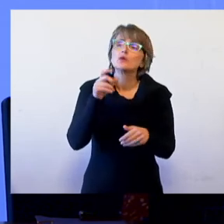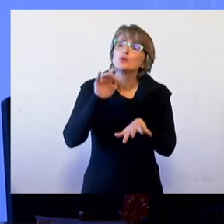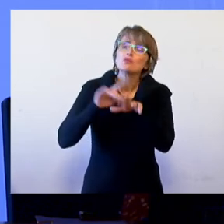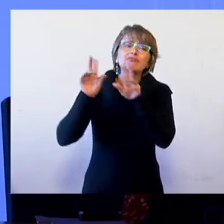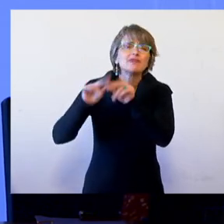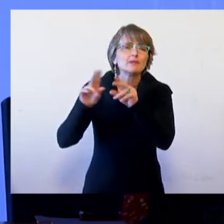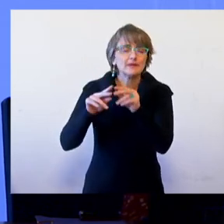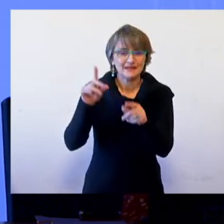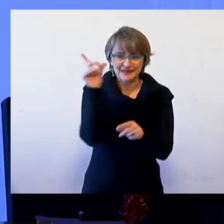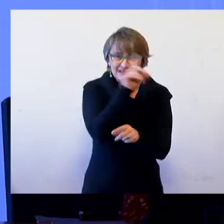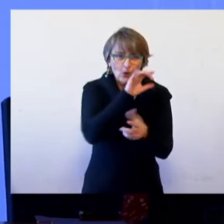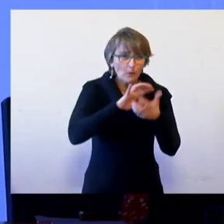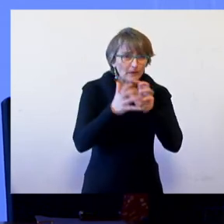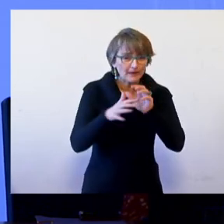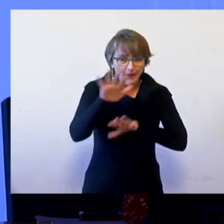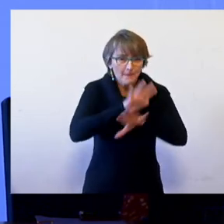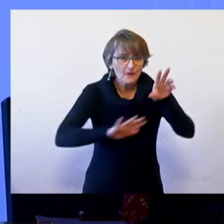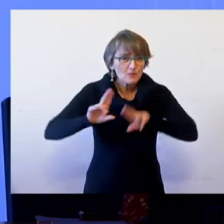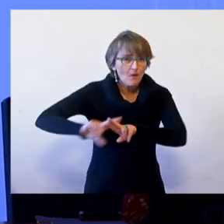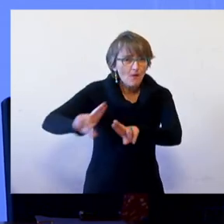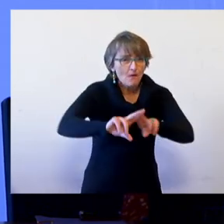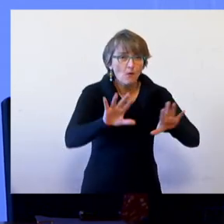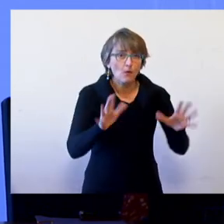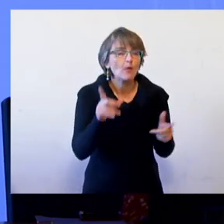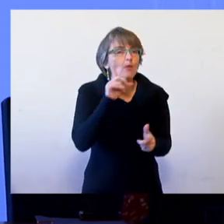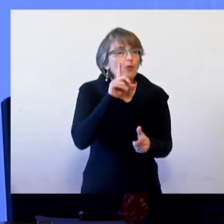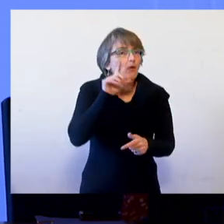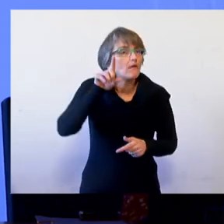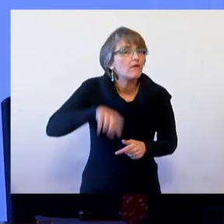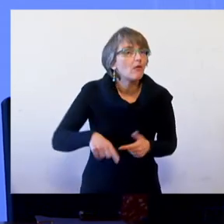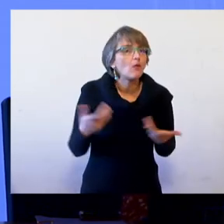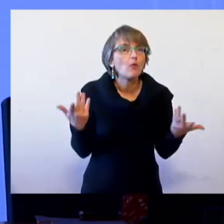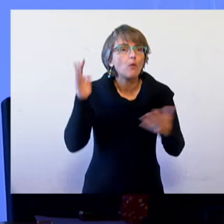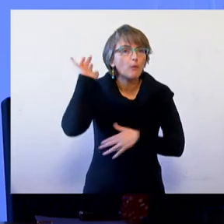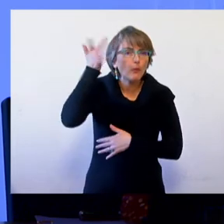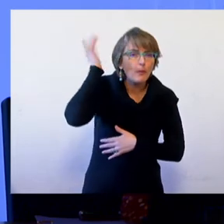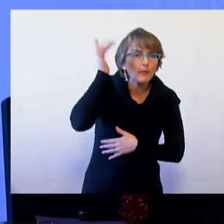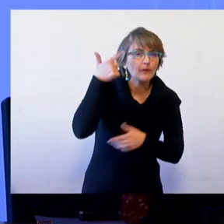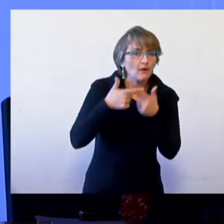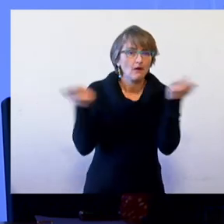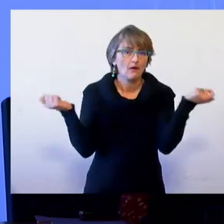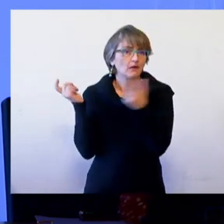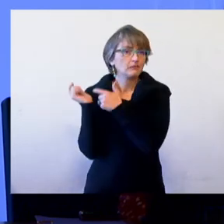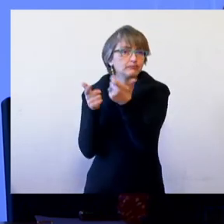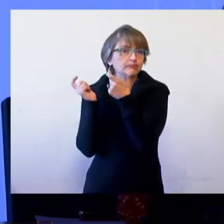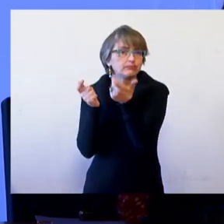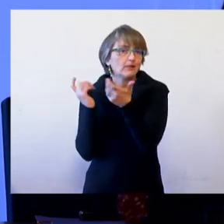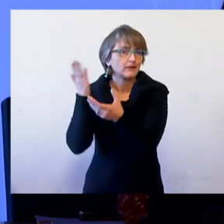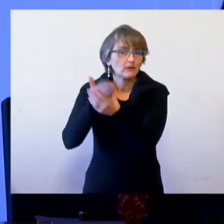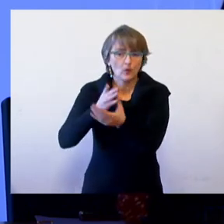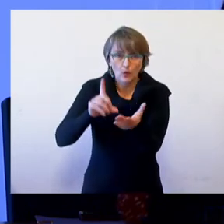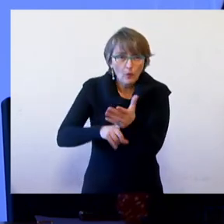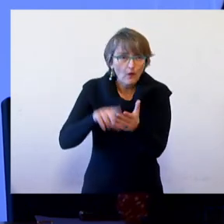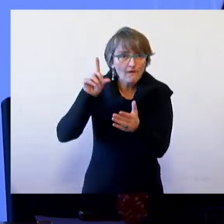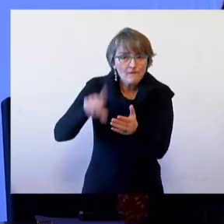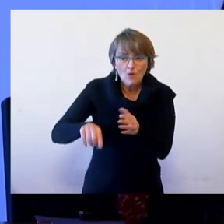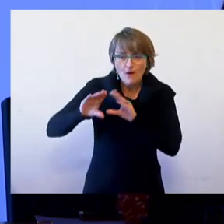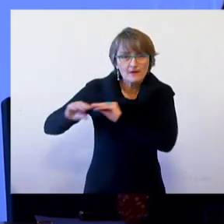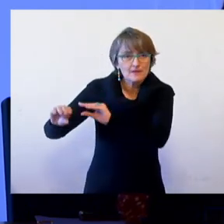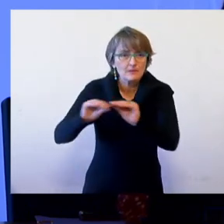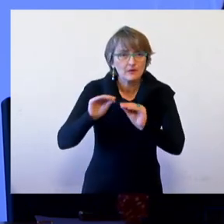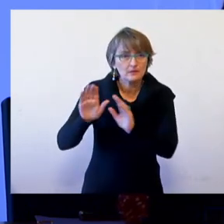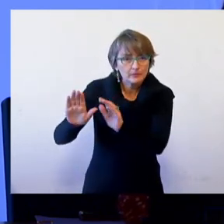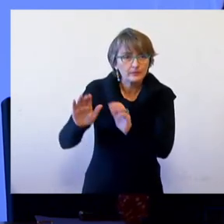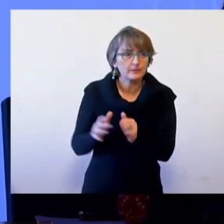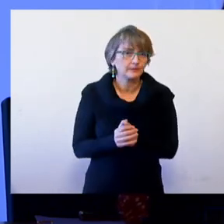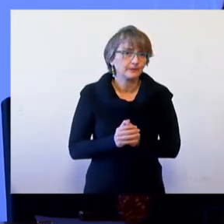données. C'est aussi un endroit où, vous le savez, il faut que les forces de sécurité puissent intervenir. Il reste encore quelques résidents dans la tour d'Assas.